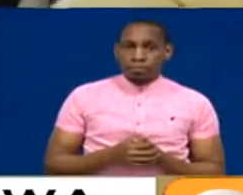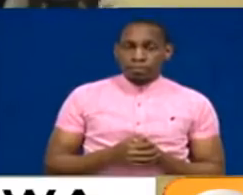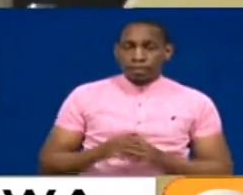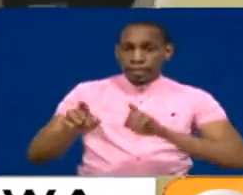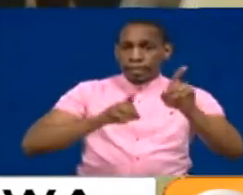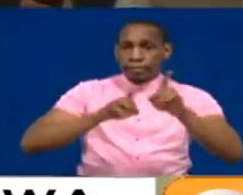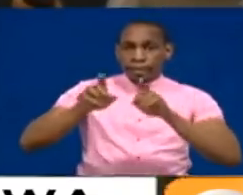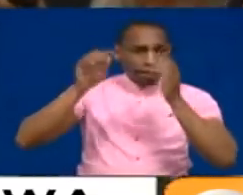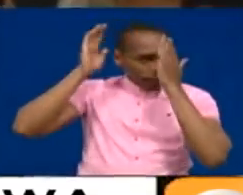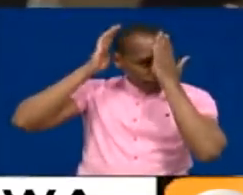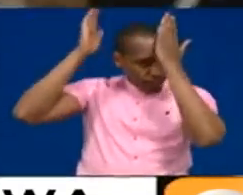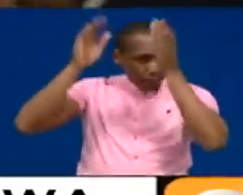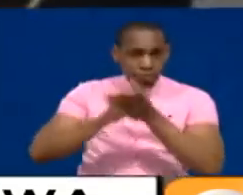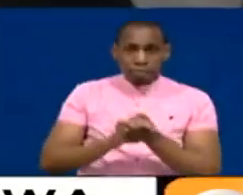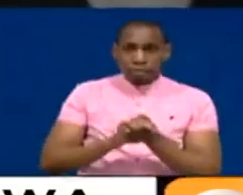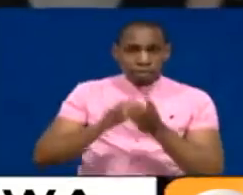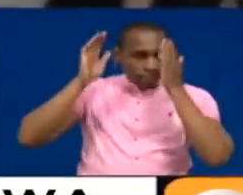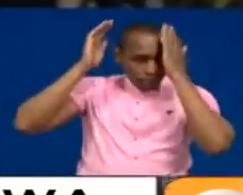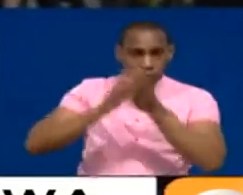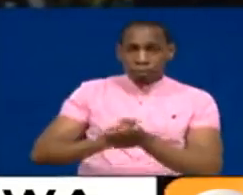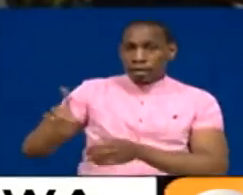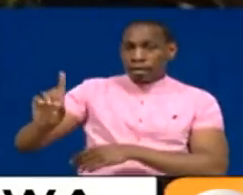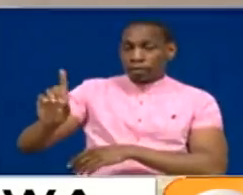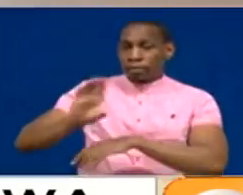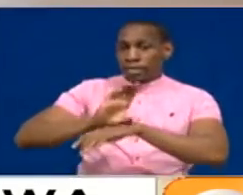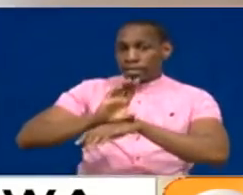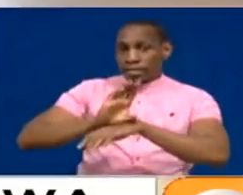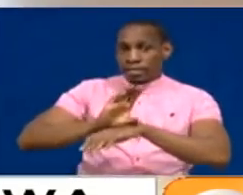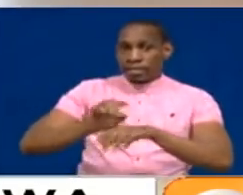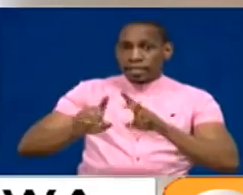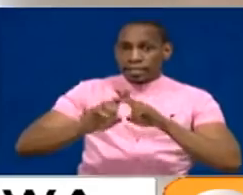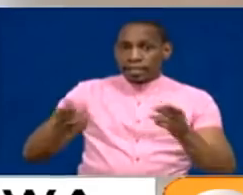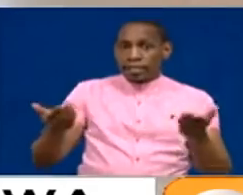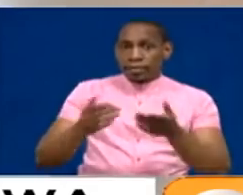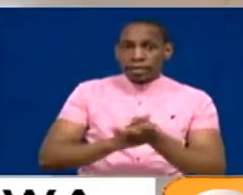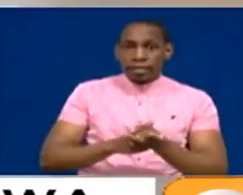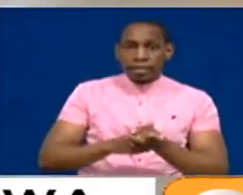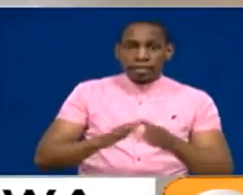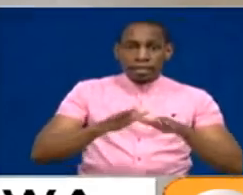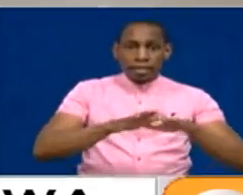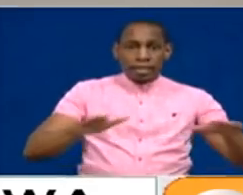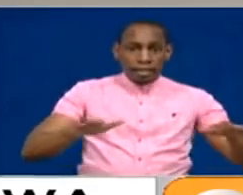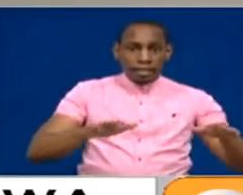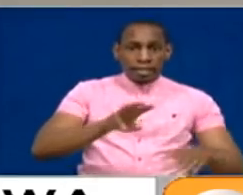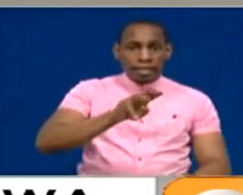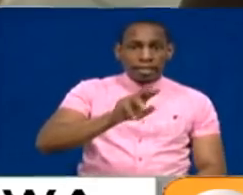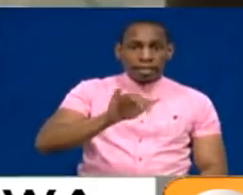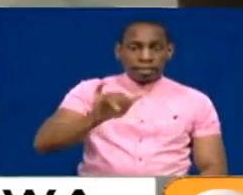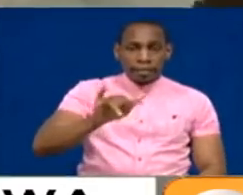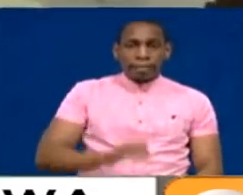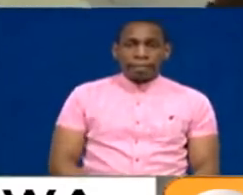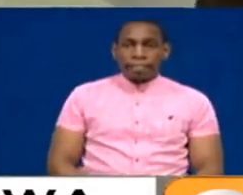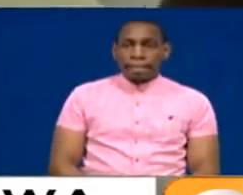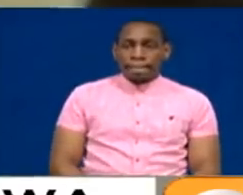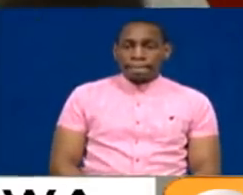safari ya askofu mkuu Philip Anyolo kama askofu mkuu wa jimbo la Nairobi ilianza katika uwanja wa St. Mary's Msongari,